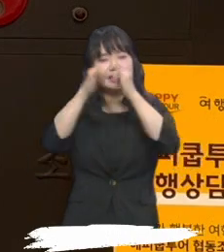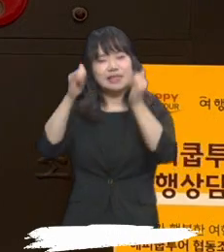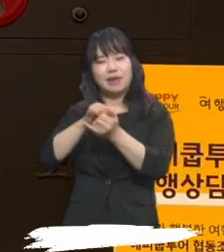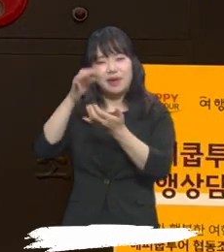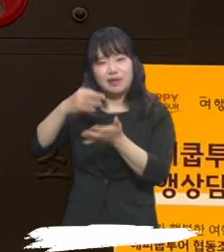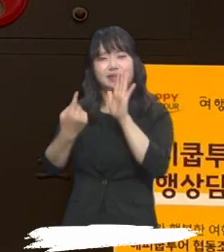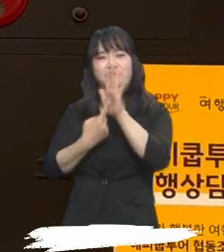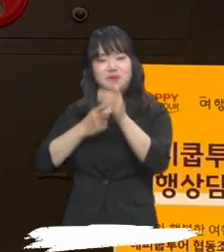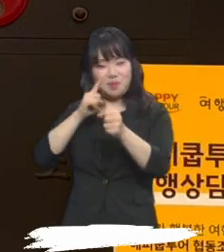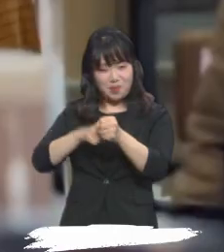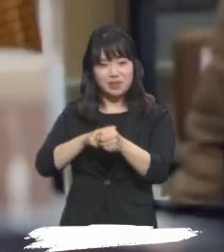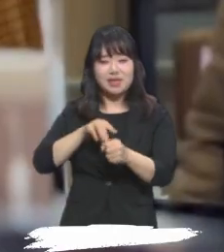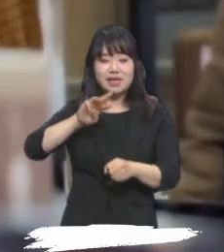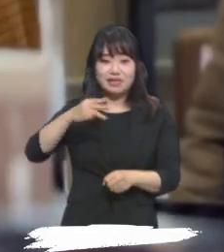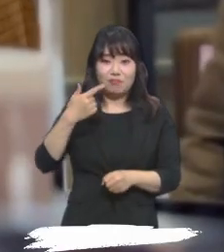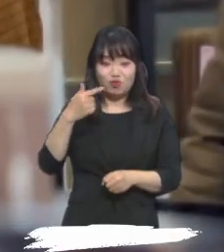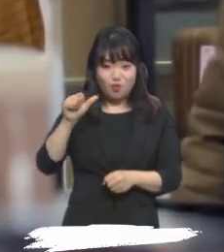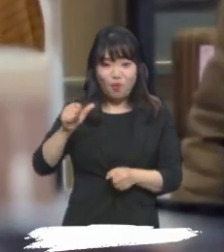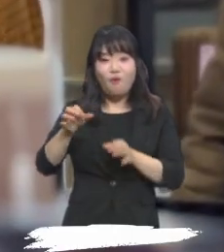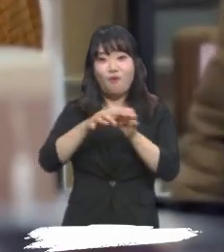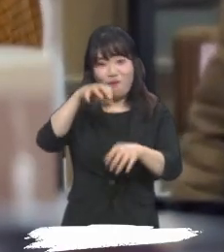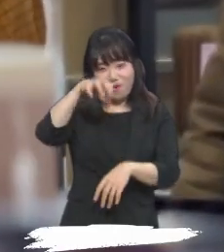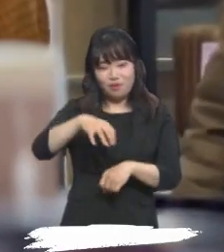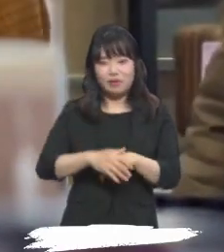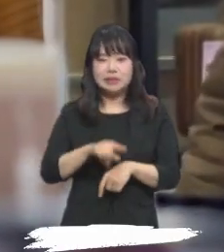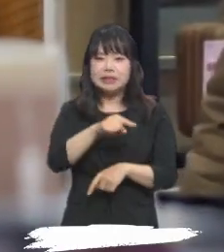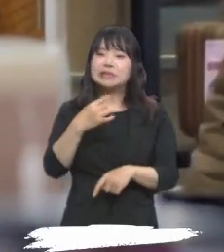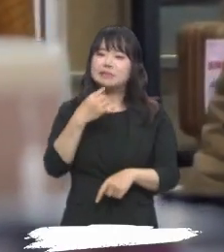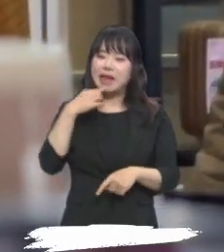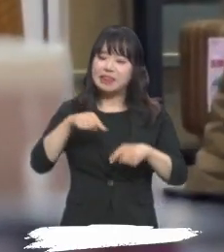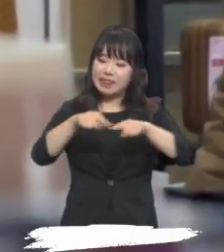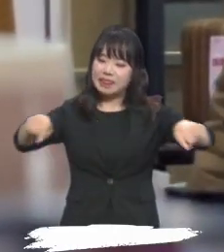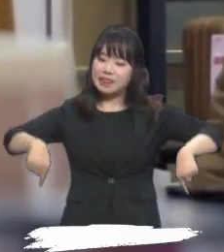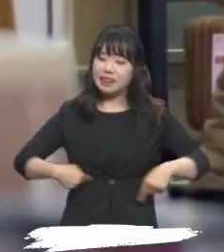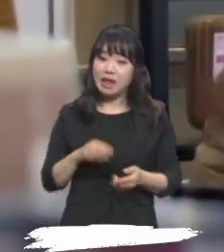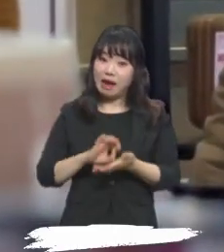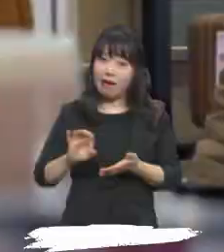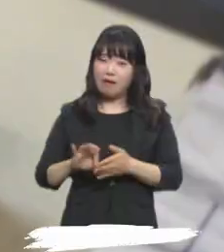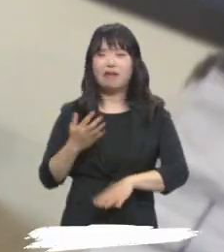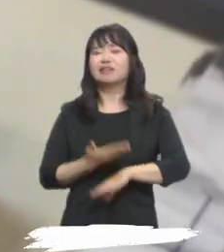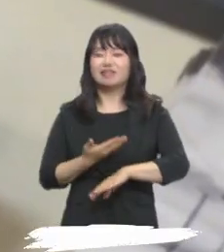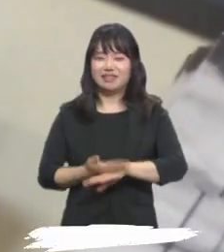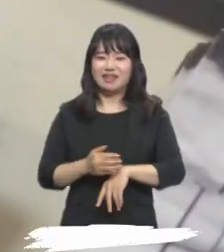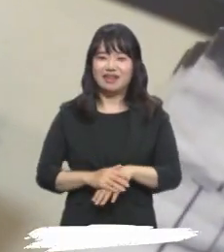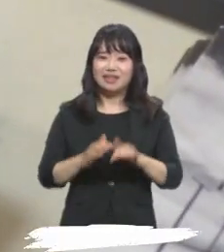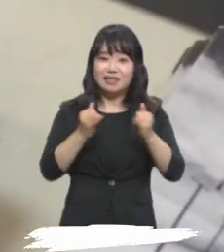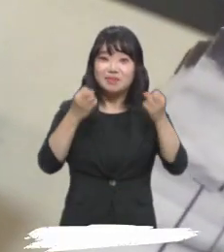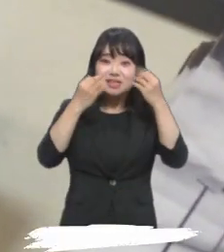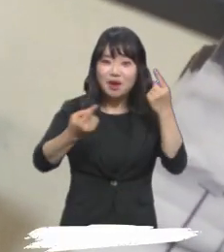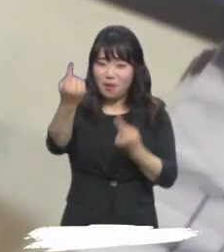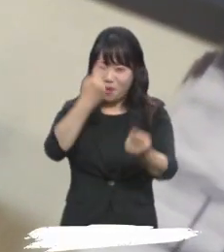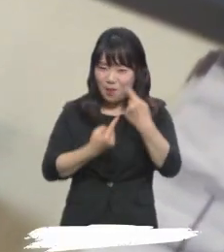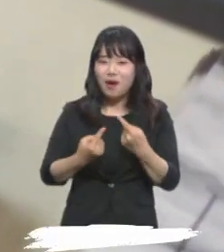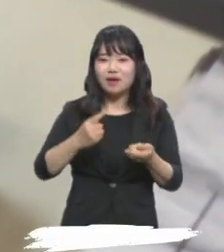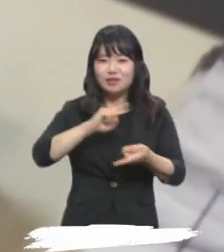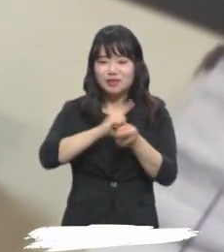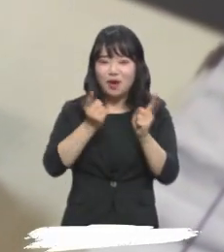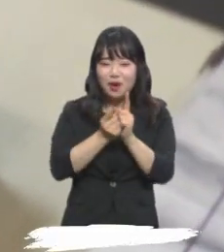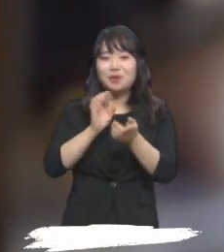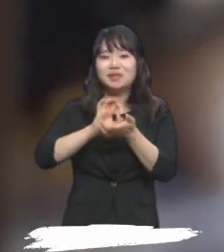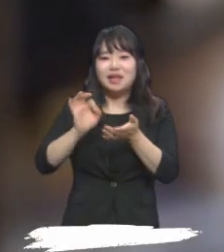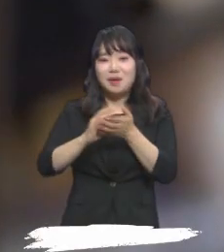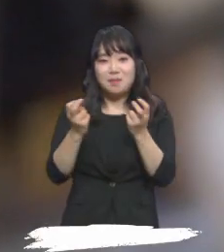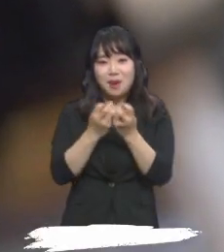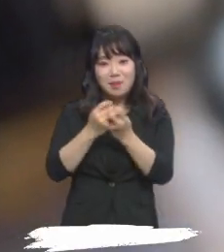선보이고 싶다는 스토어 365. 내 공간은 나만 사용하는 것이 당연하게 여겨지는 이 시대에 새로운 협력의 방법을